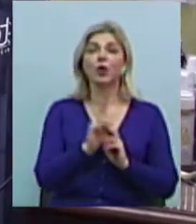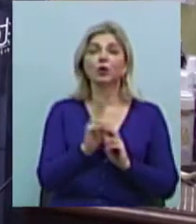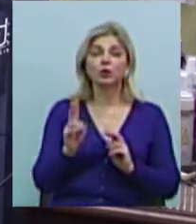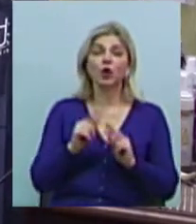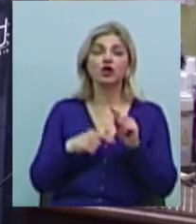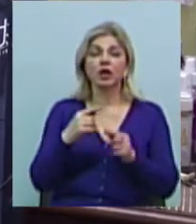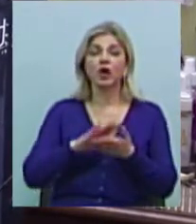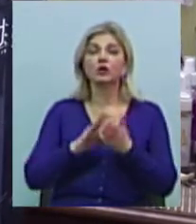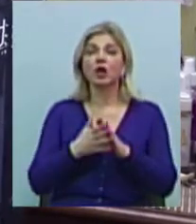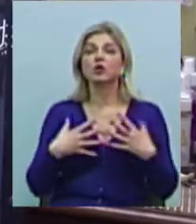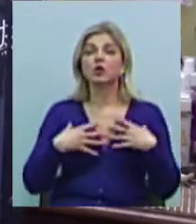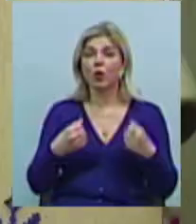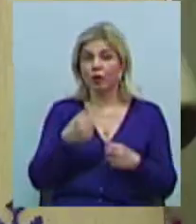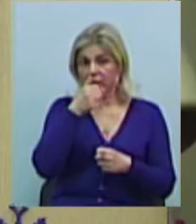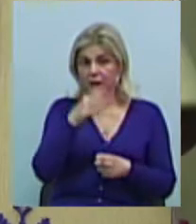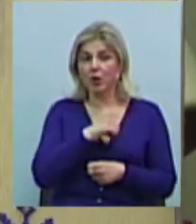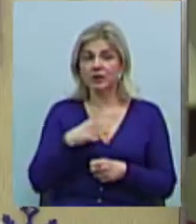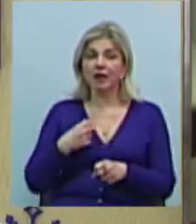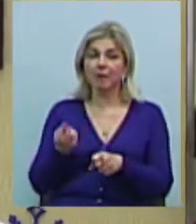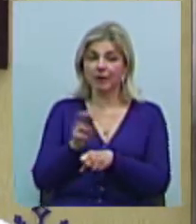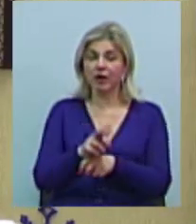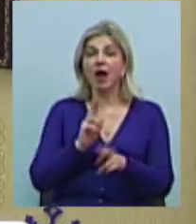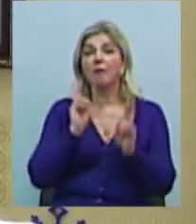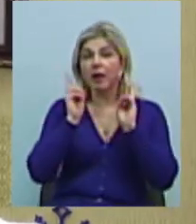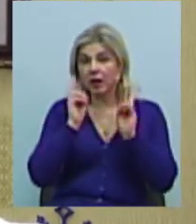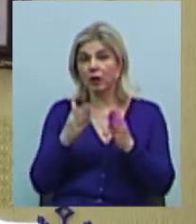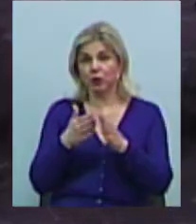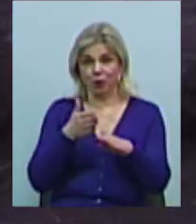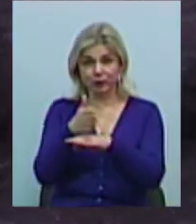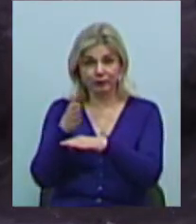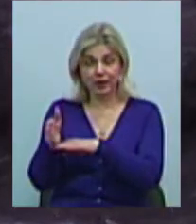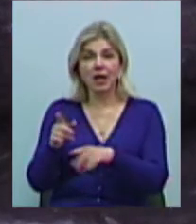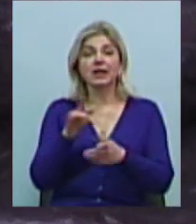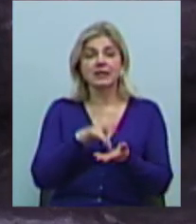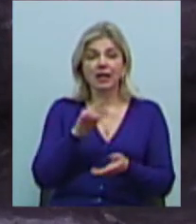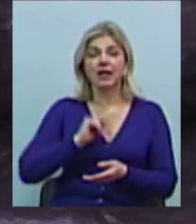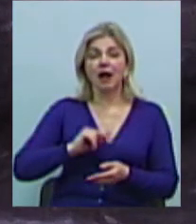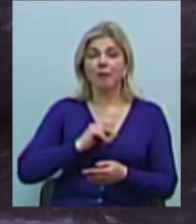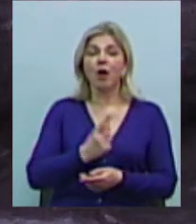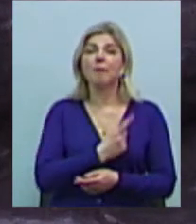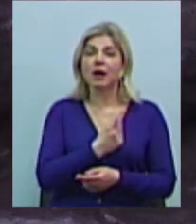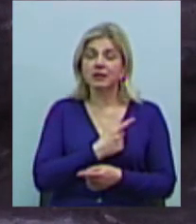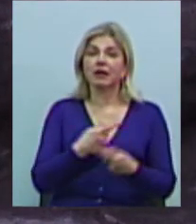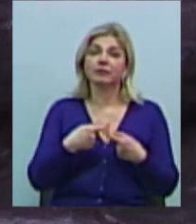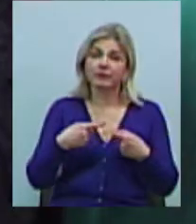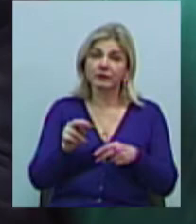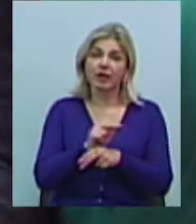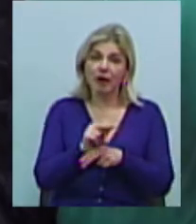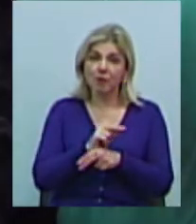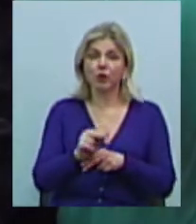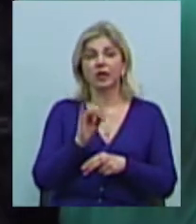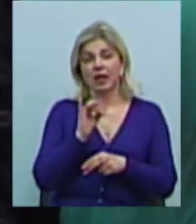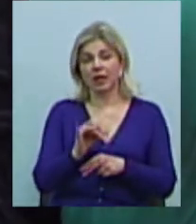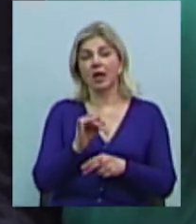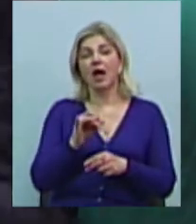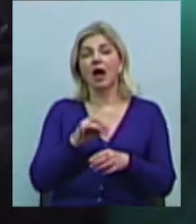стан здоров'я не можуть прийти особисто, перукарії приїздять додому. Також у центрі працює майстерня з ремонту та пошиву взуття для членів товариства.